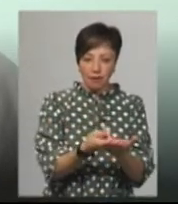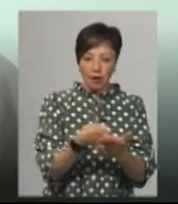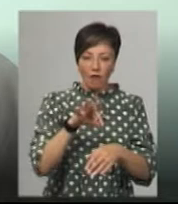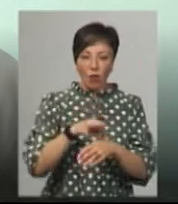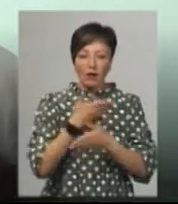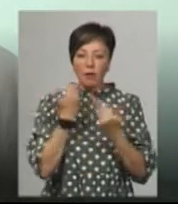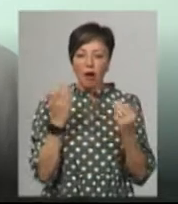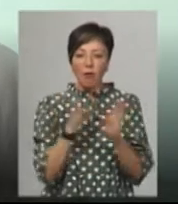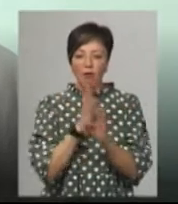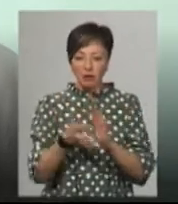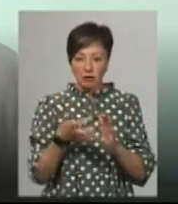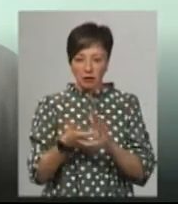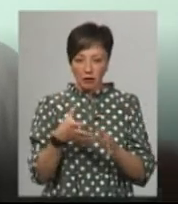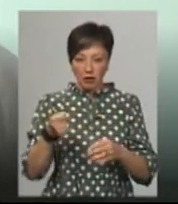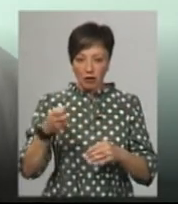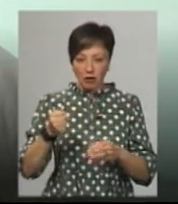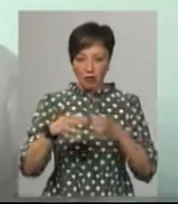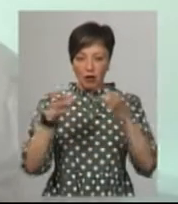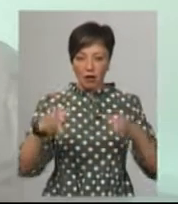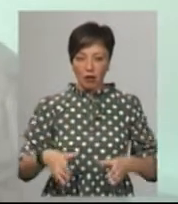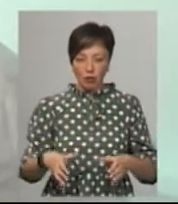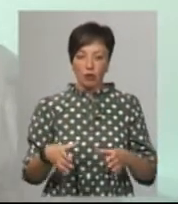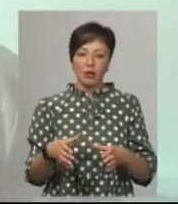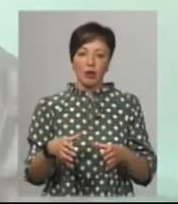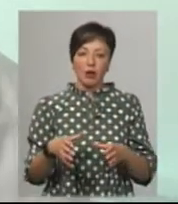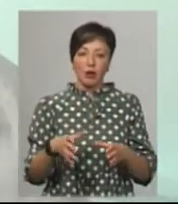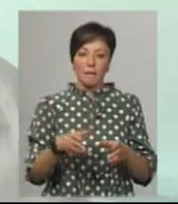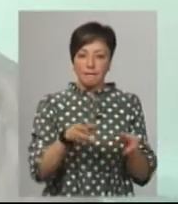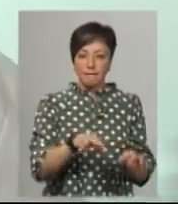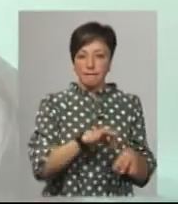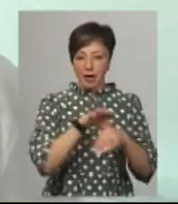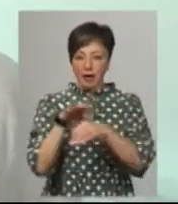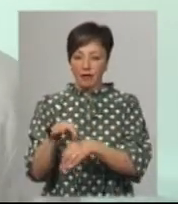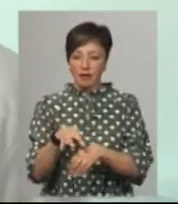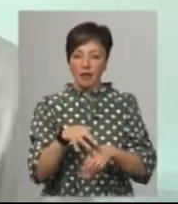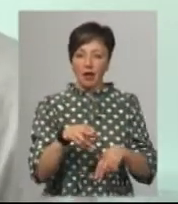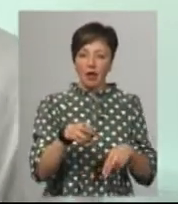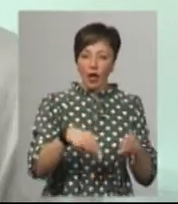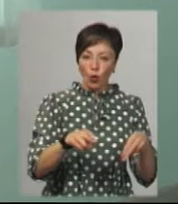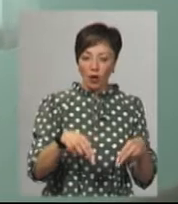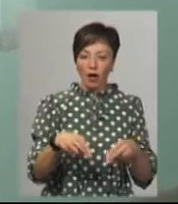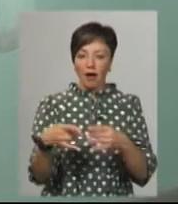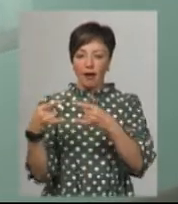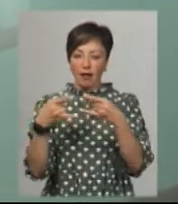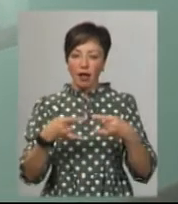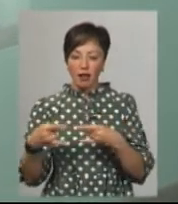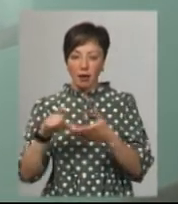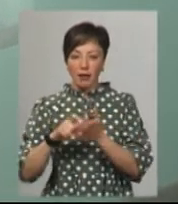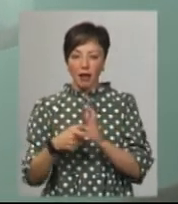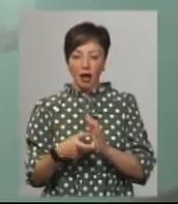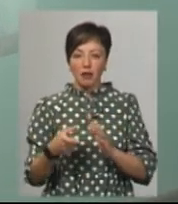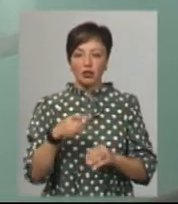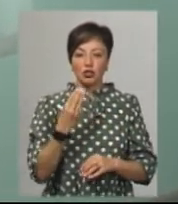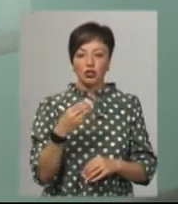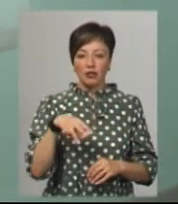немає кисню. Відповідно, що ми можемо, включивши його, перевести, наприклад, з відділення хірургії в рентген-кабінет і назад. Апарат штучної вентиляції легень.